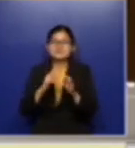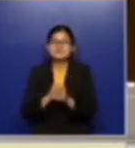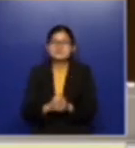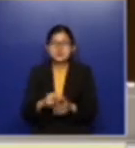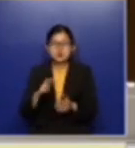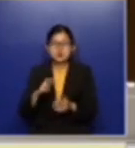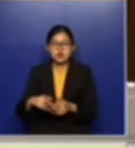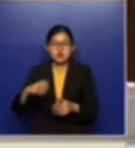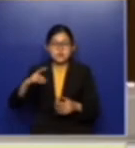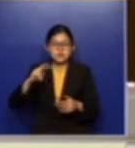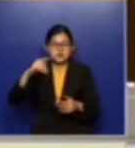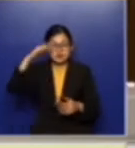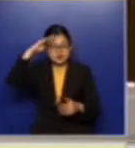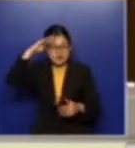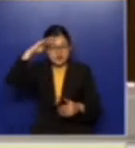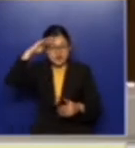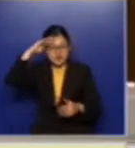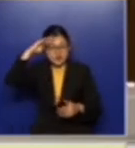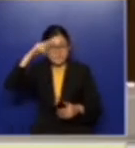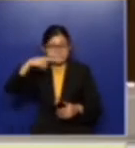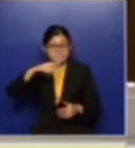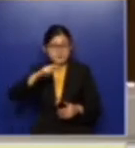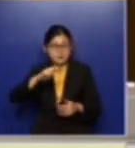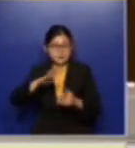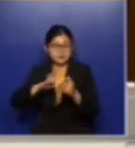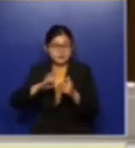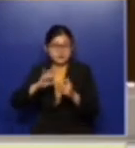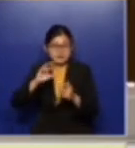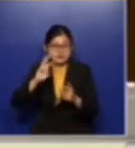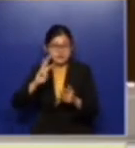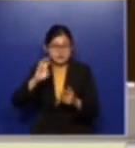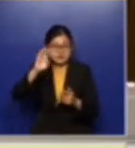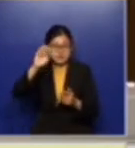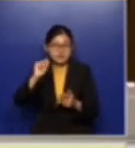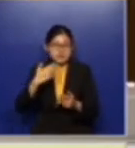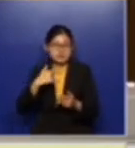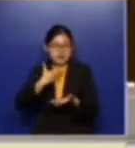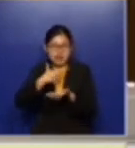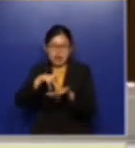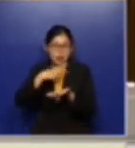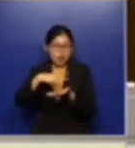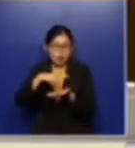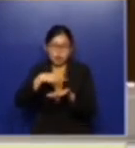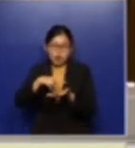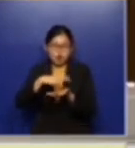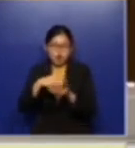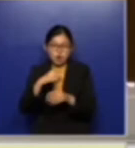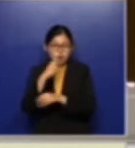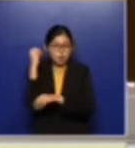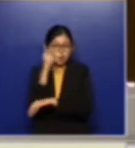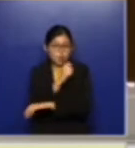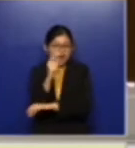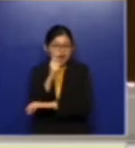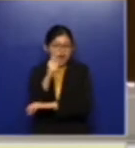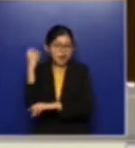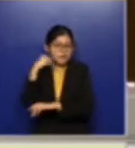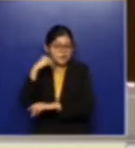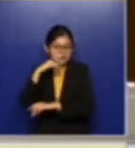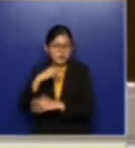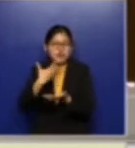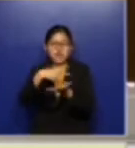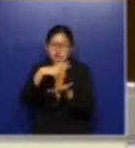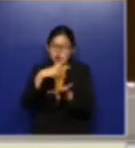ประวิตรวงสุวรรณท่านจะพูดทุกวันอังคารเล่าและประเมินสถานการณ์น้